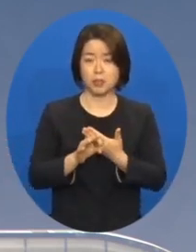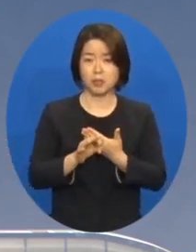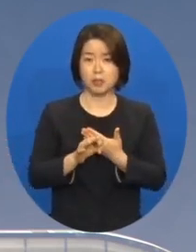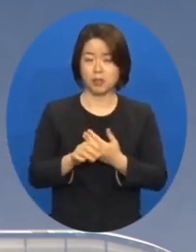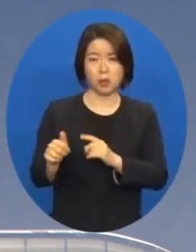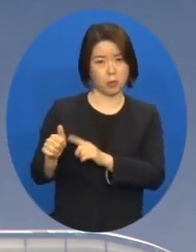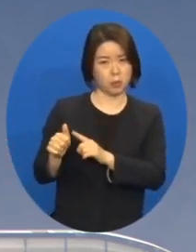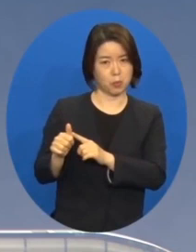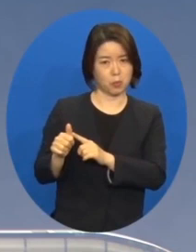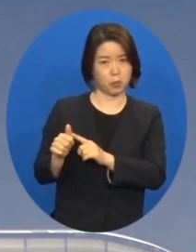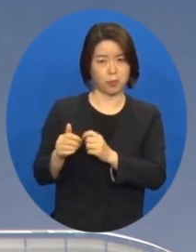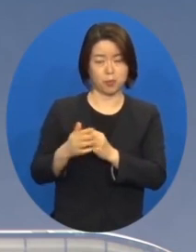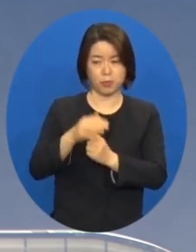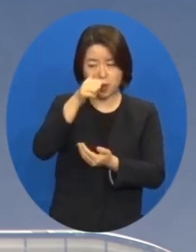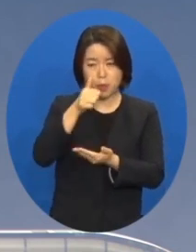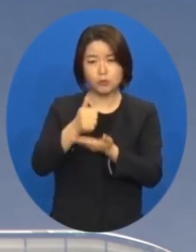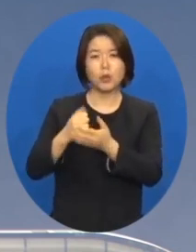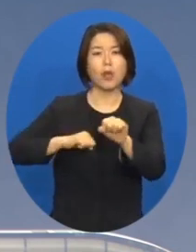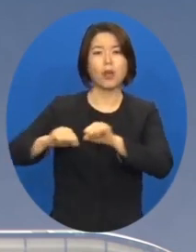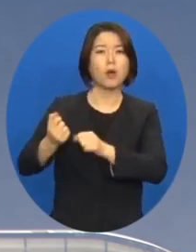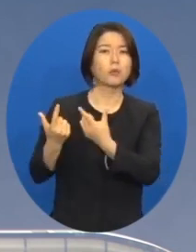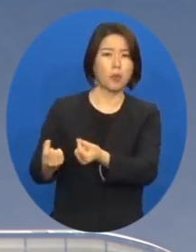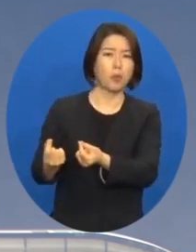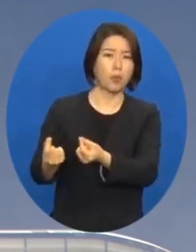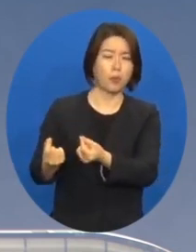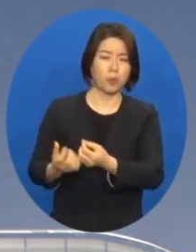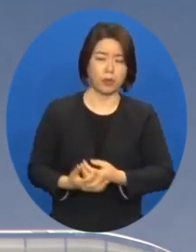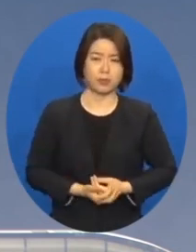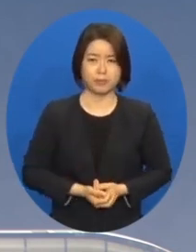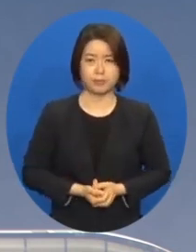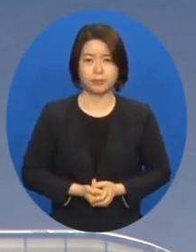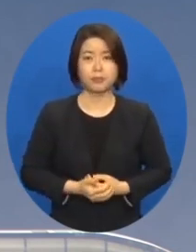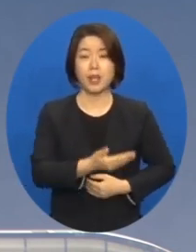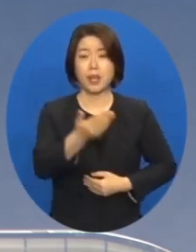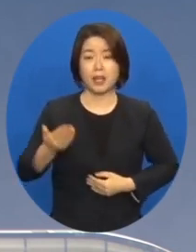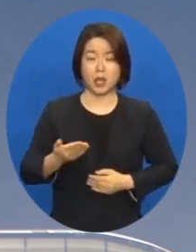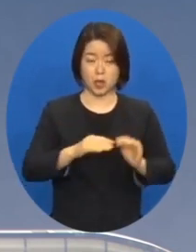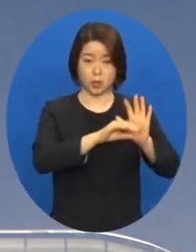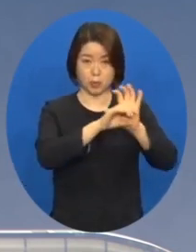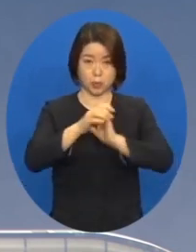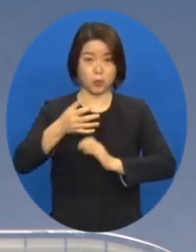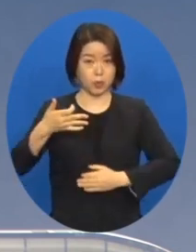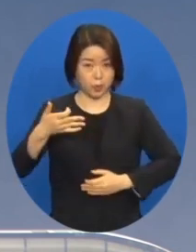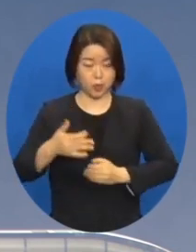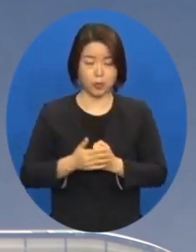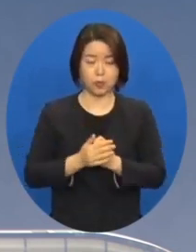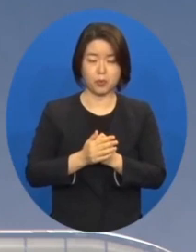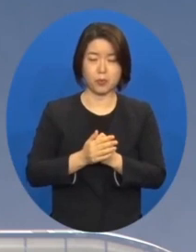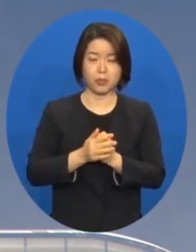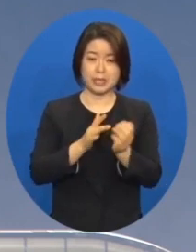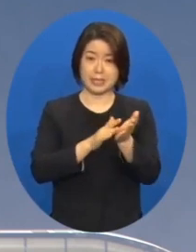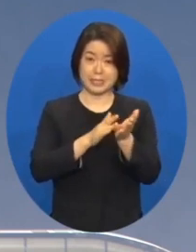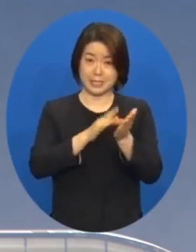그가 사실 죄를 짓는 거죠. 여러분, 코로나19 치료제가